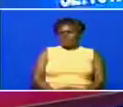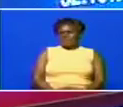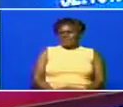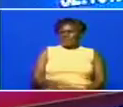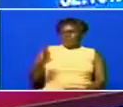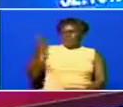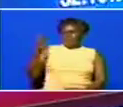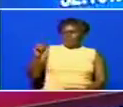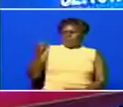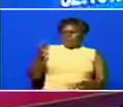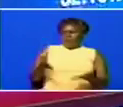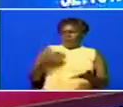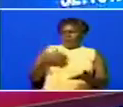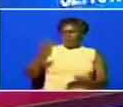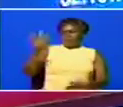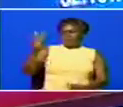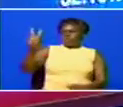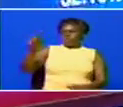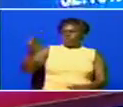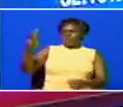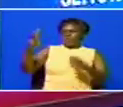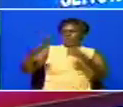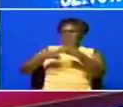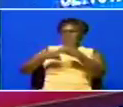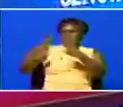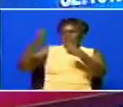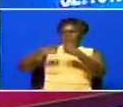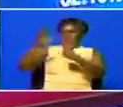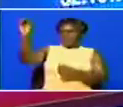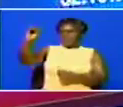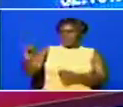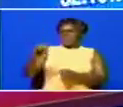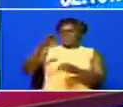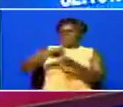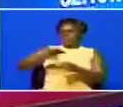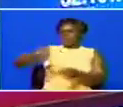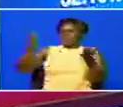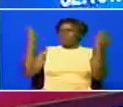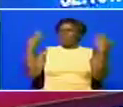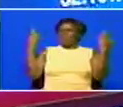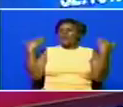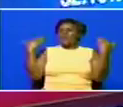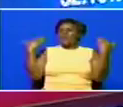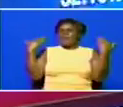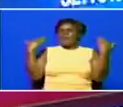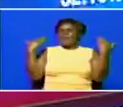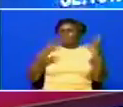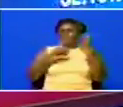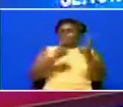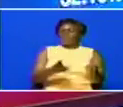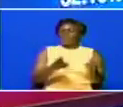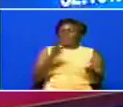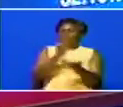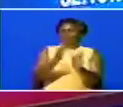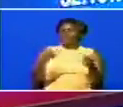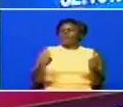akiorodheshwa kwa kuwa na 42.79% ya kura ambazo zimepigwa katika kaunti ya Meru. Ni matokeo ya awali kwenye kinyang'anyiro cha